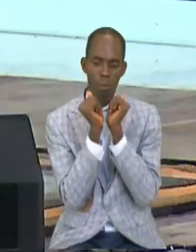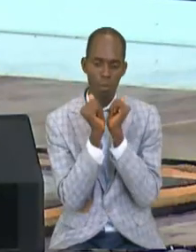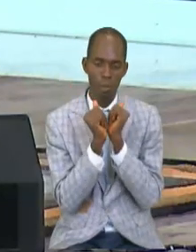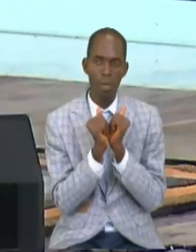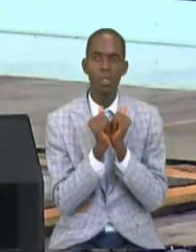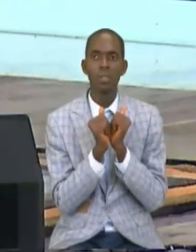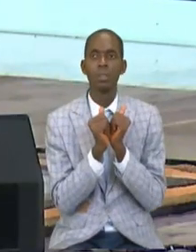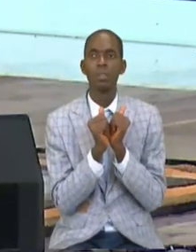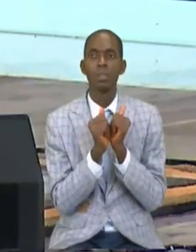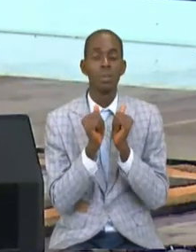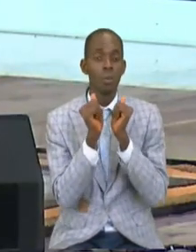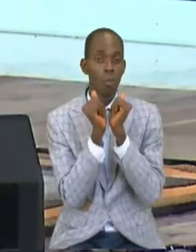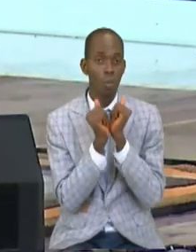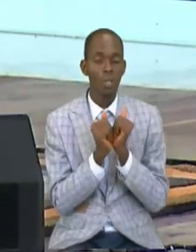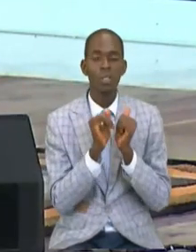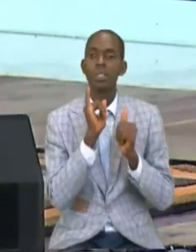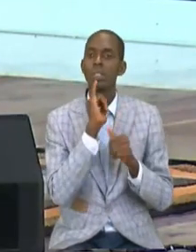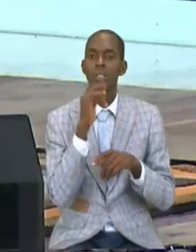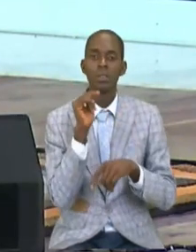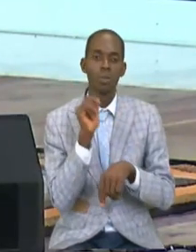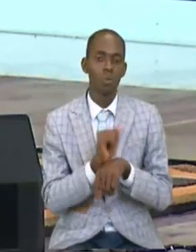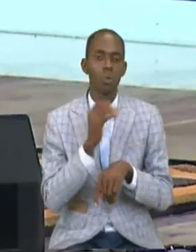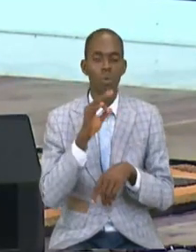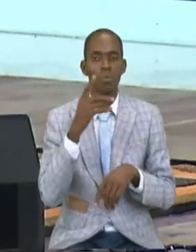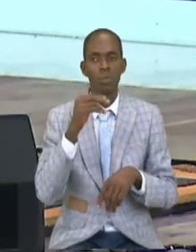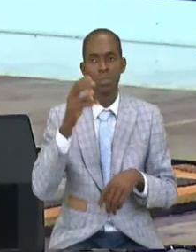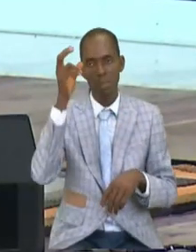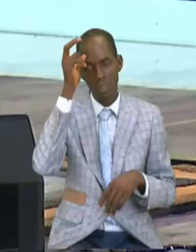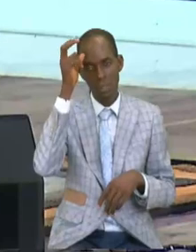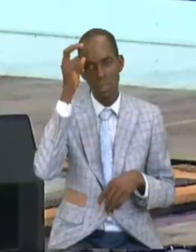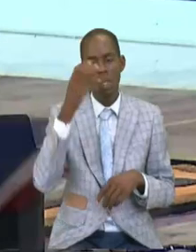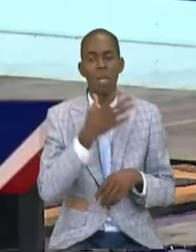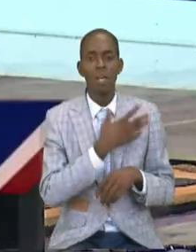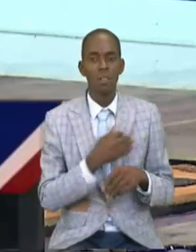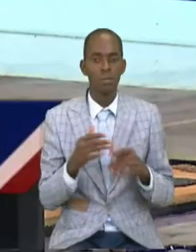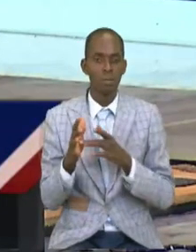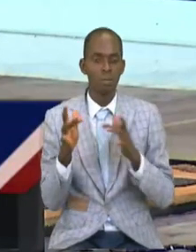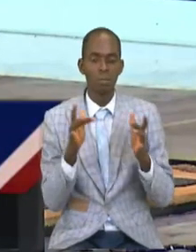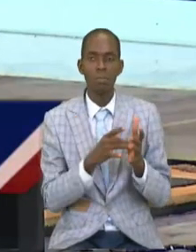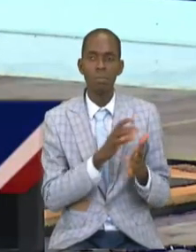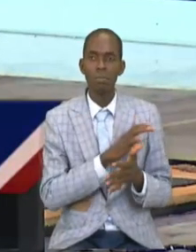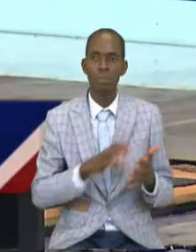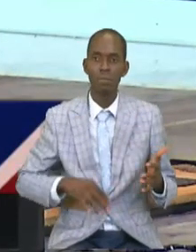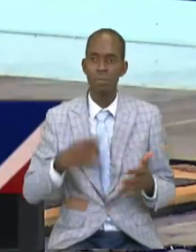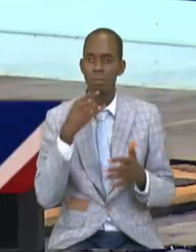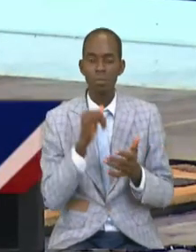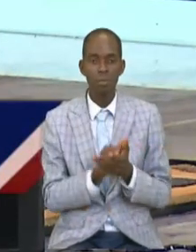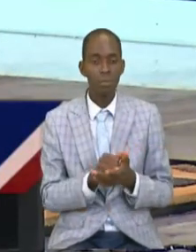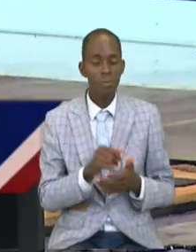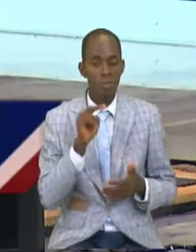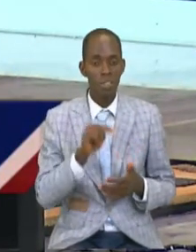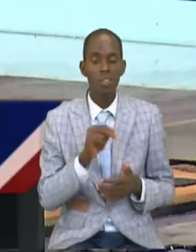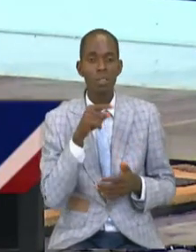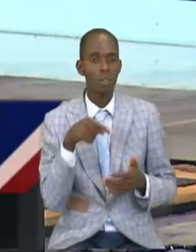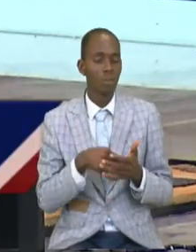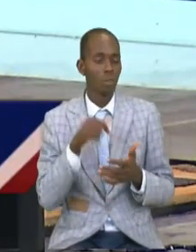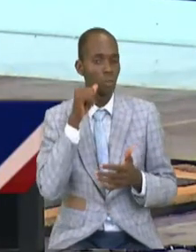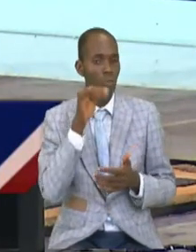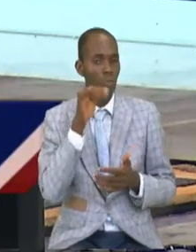liés. Ouais, la servitude est l'œuvre du diable et Satan. Jésus a